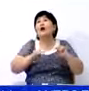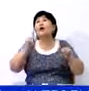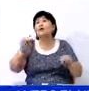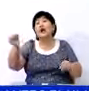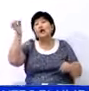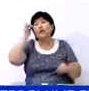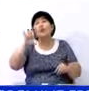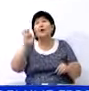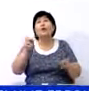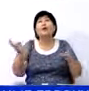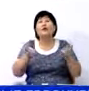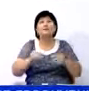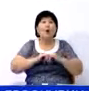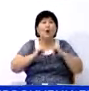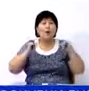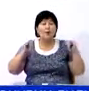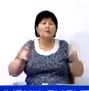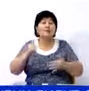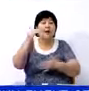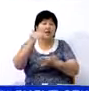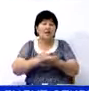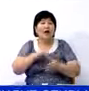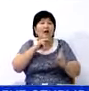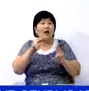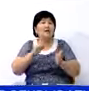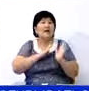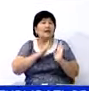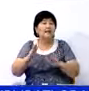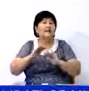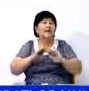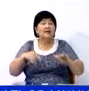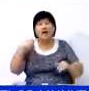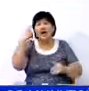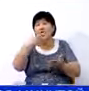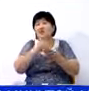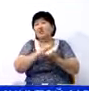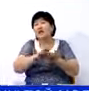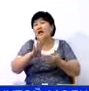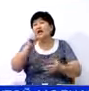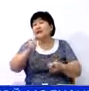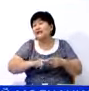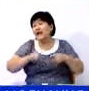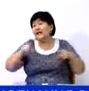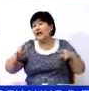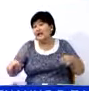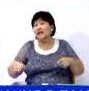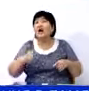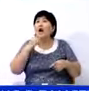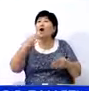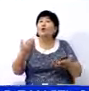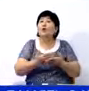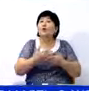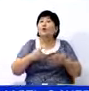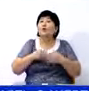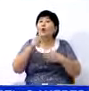напомнил о необходимости усиленного dice режима контроля за соблюдением детьми личной гигиены социальной дистанции хорошая новость